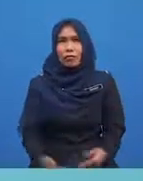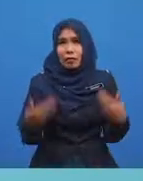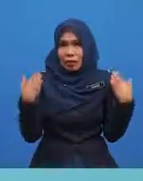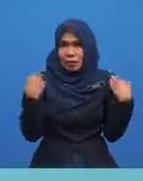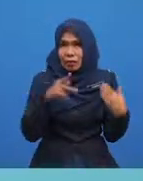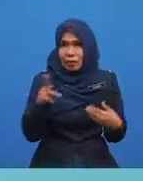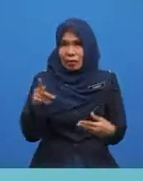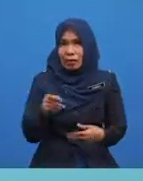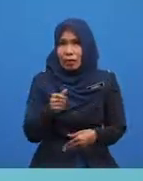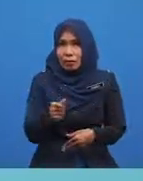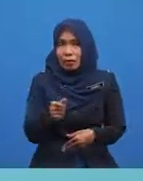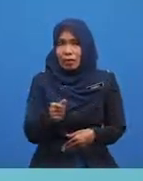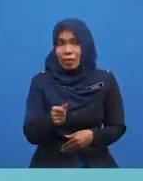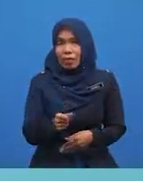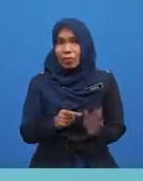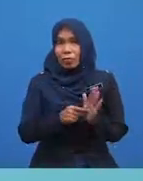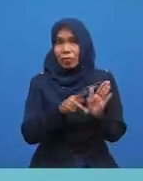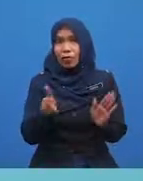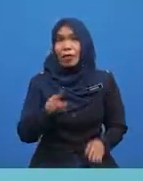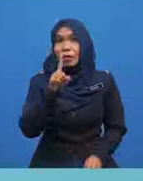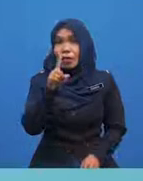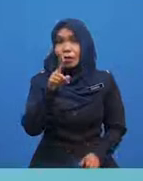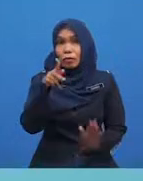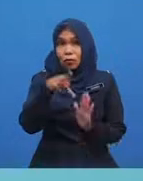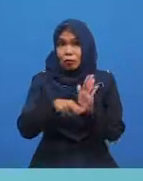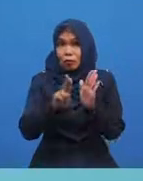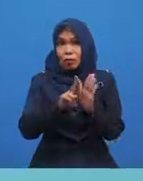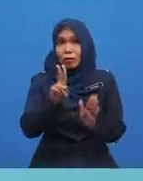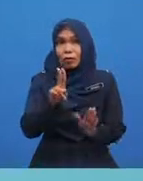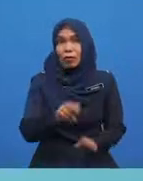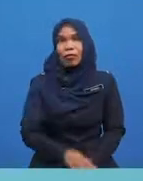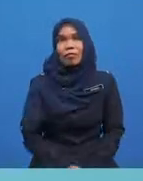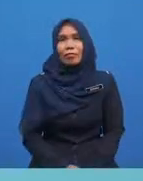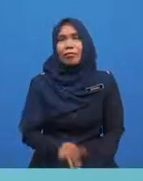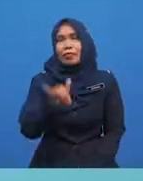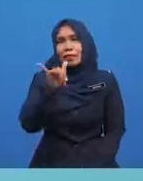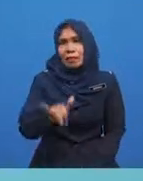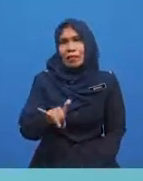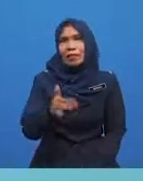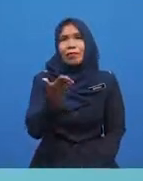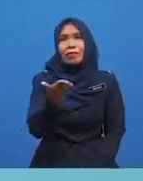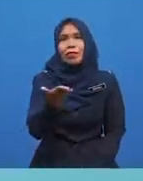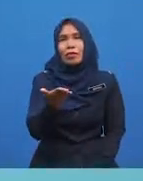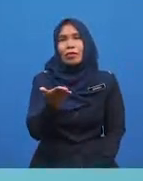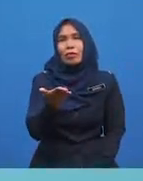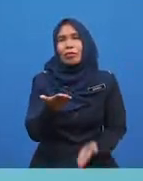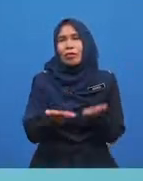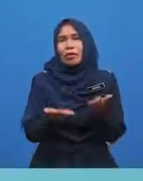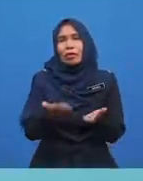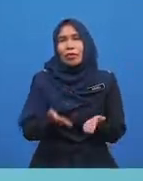ia menunjukkan satu per dua? Ya, kamu memang